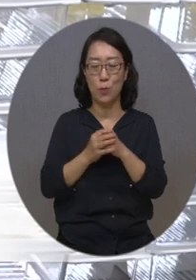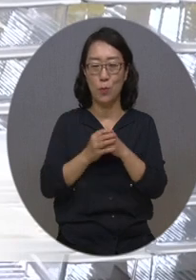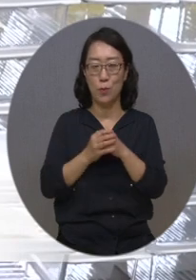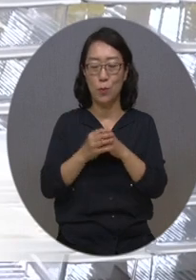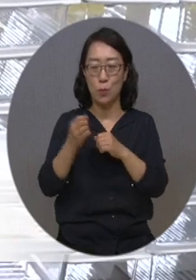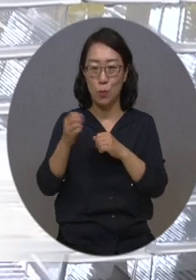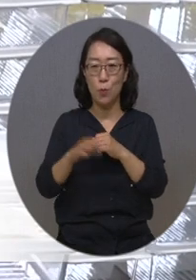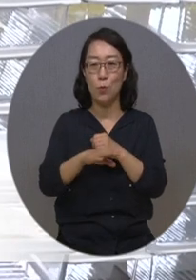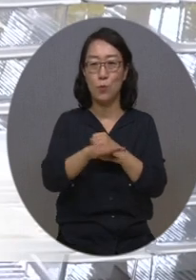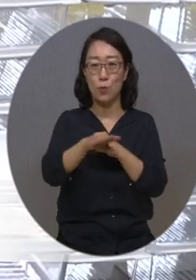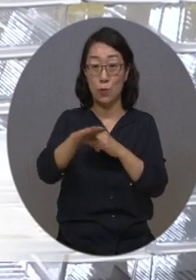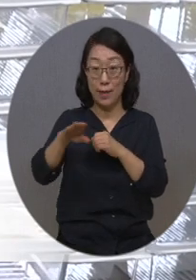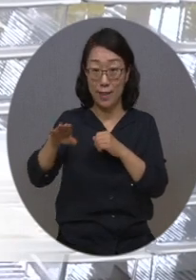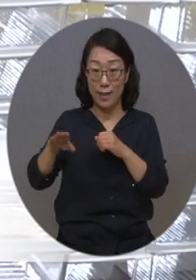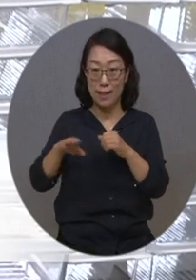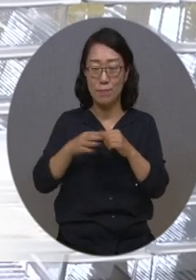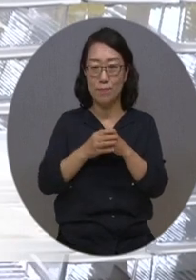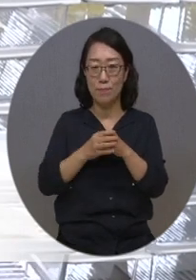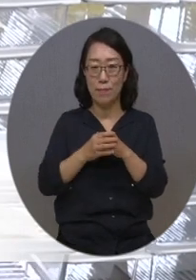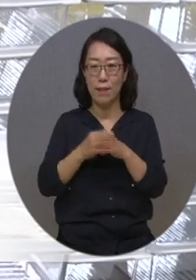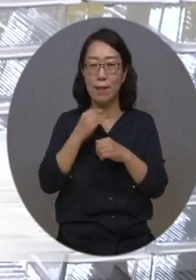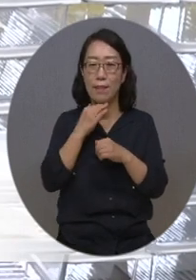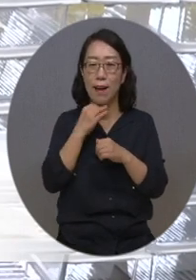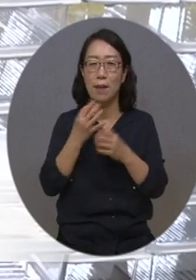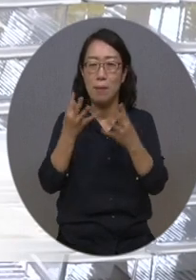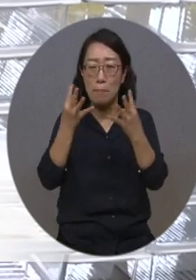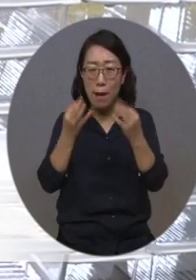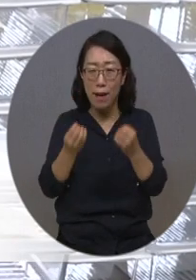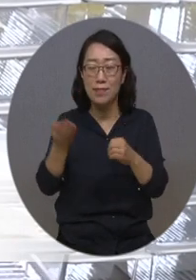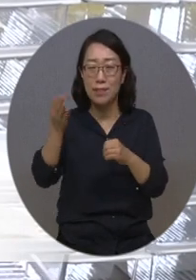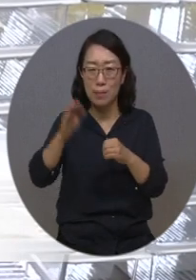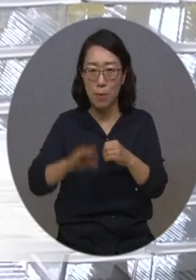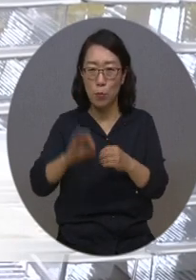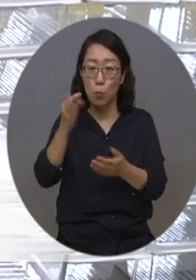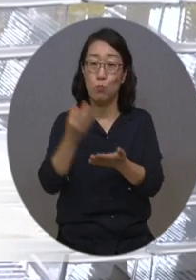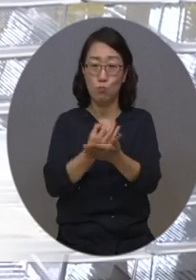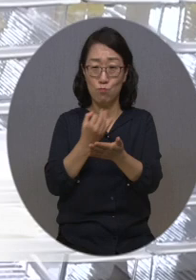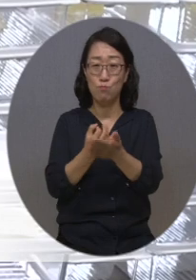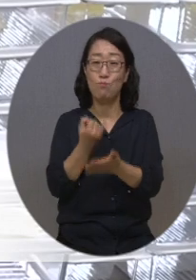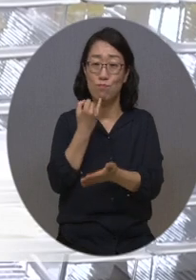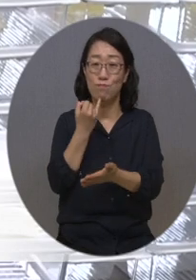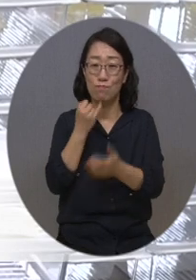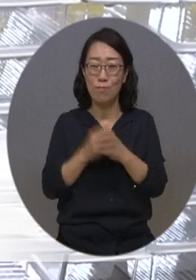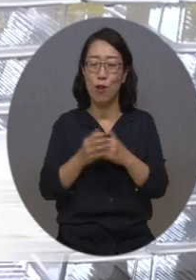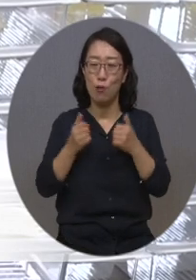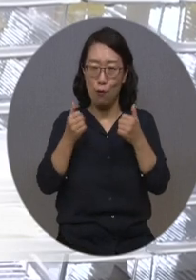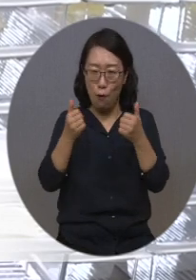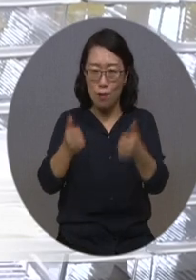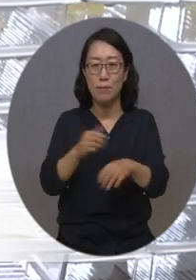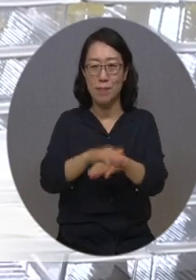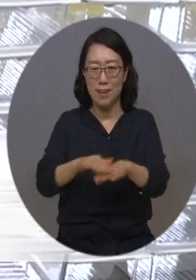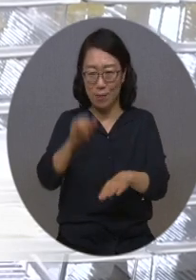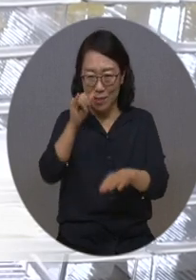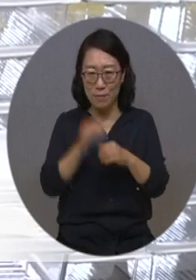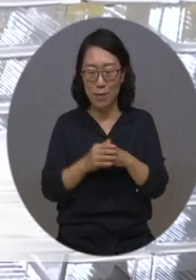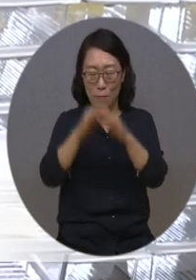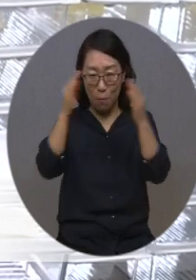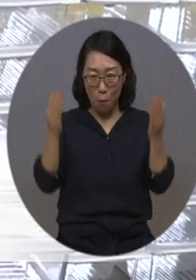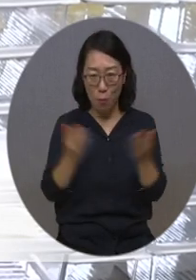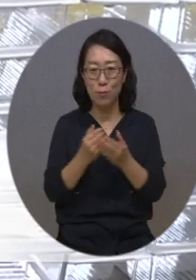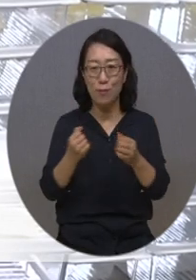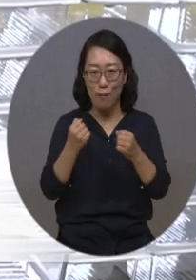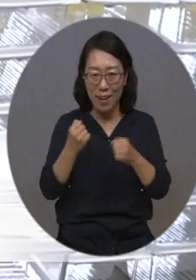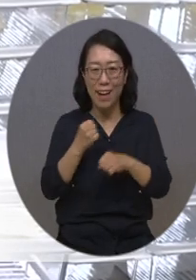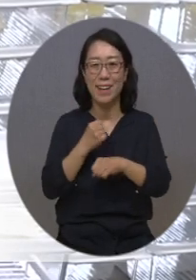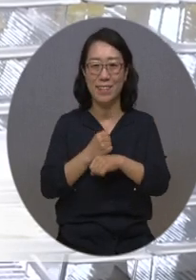또 우리 나이 먼 사람들도 용돈벌이도 괜찮고 열심히 잘하고 있습니다. 모두 건강하시고